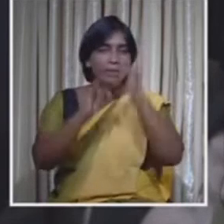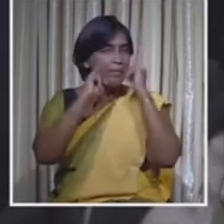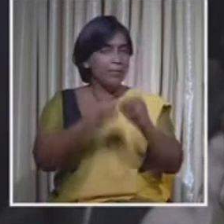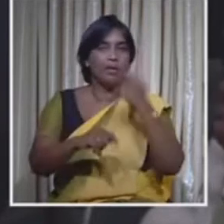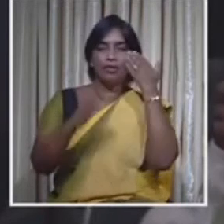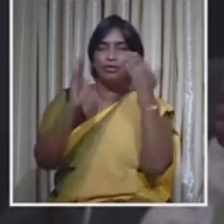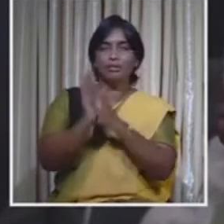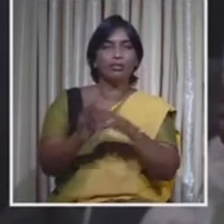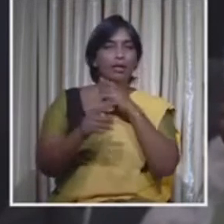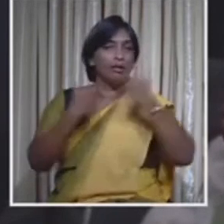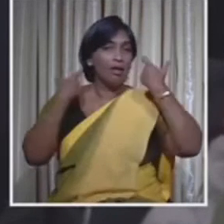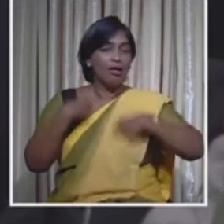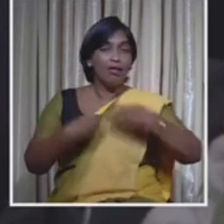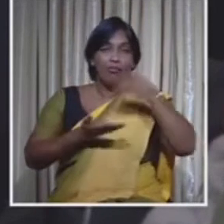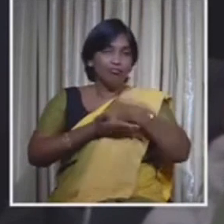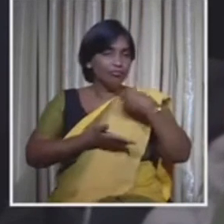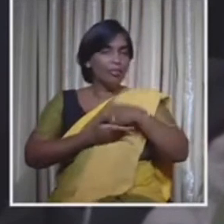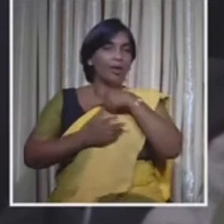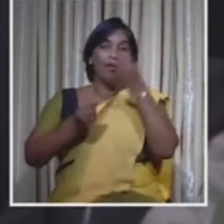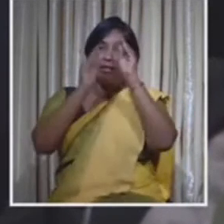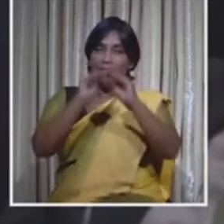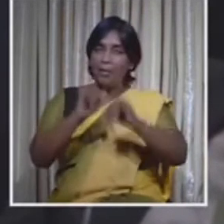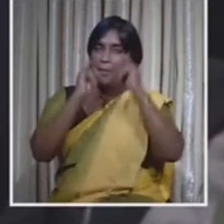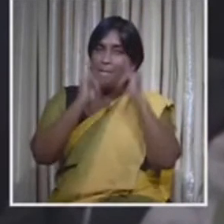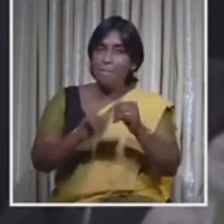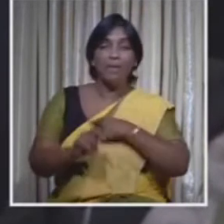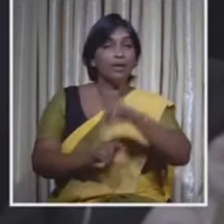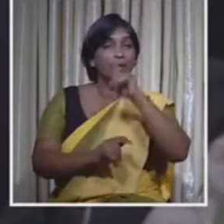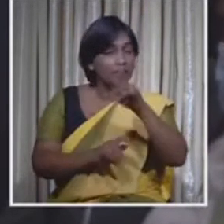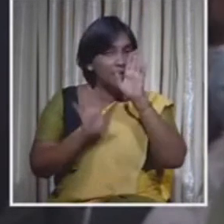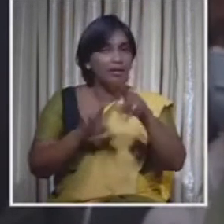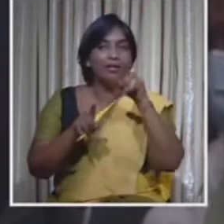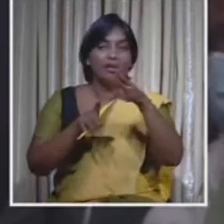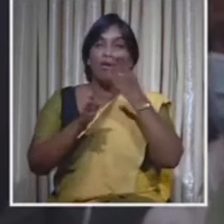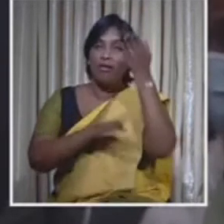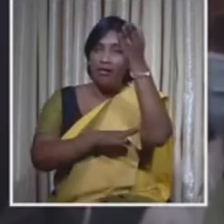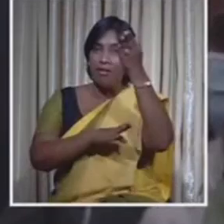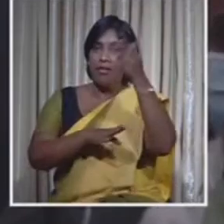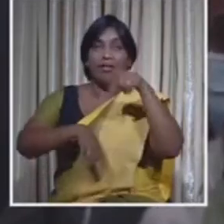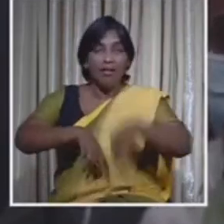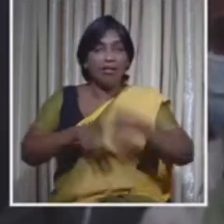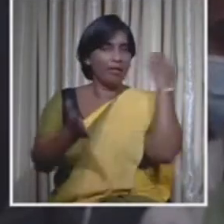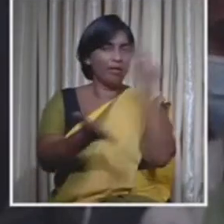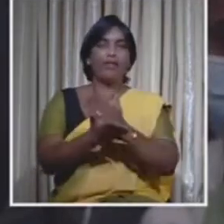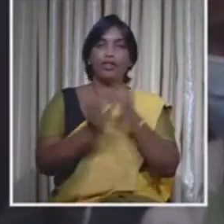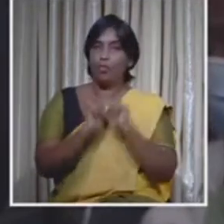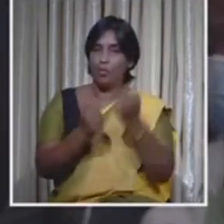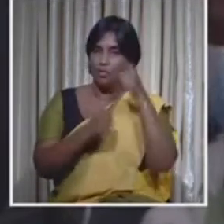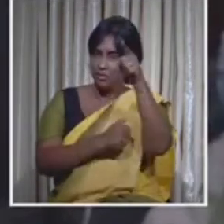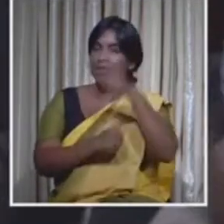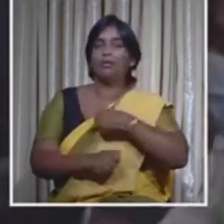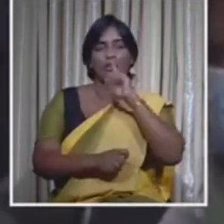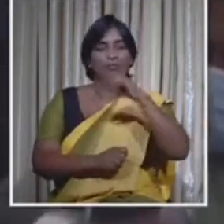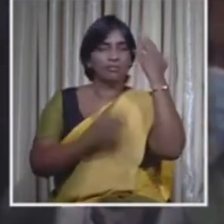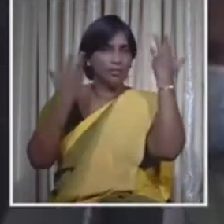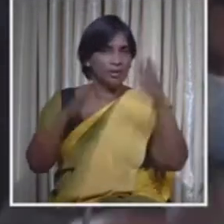බව සාටක පෝෂක අයවැයේ දූෂිත බව කියන නිසා තමයි තමුන් නාන්සේ මේක නතර කරන්න උත්සාහ කරන්න කියමින් මම